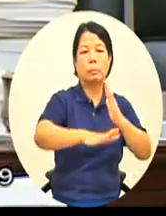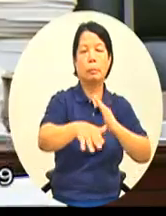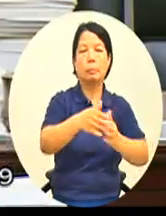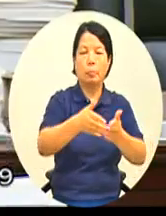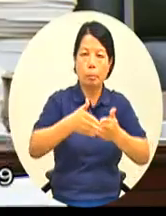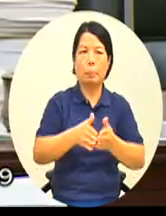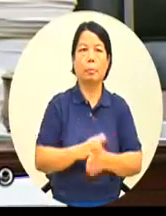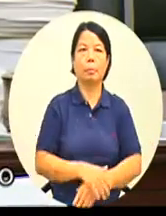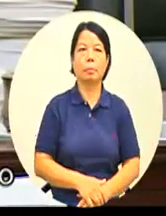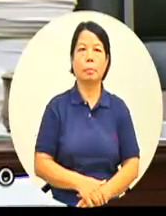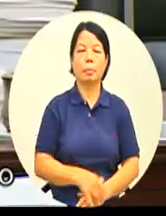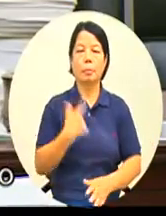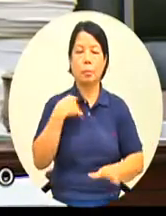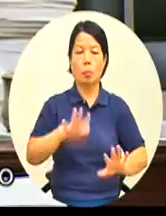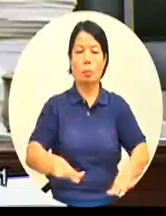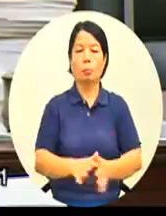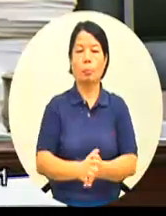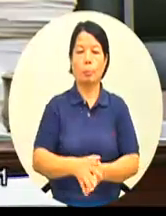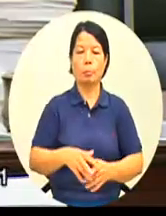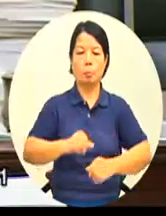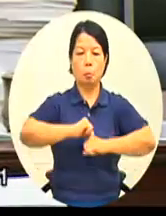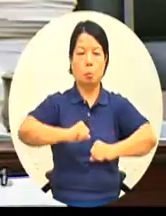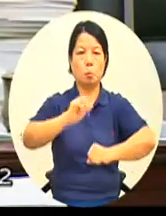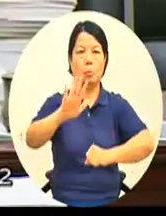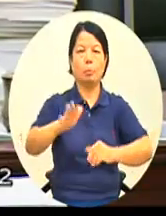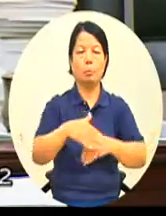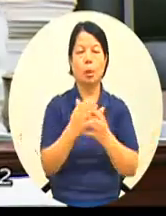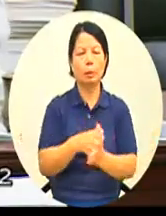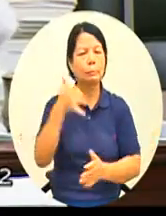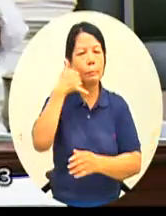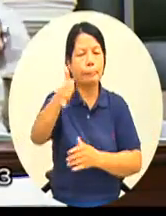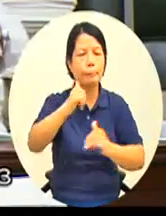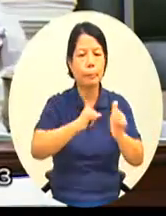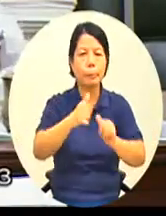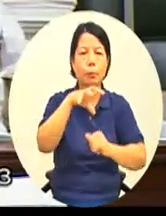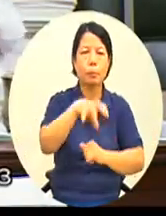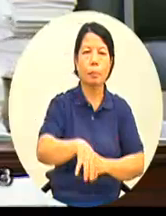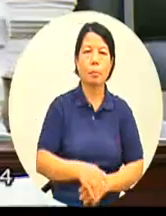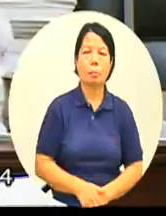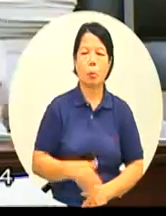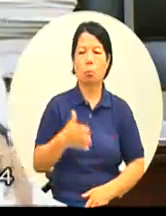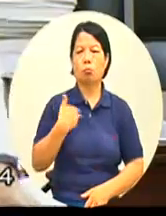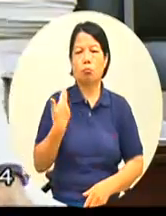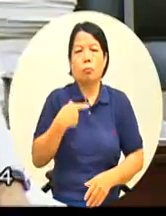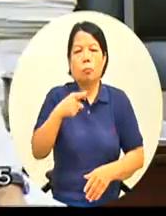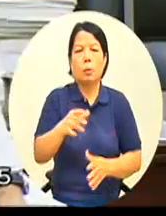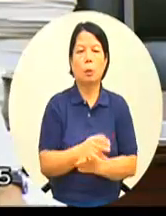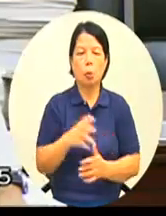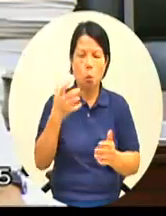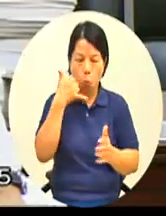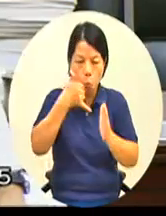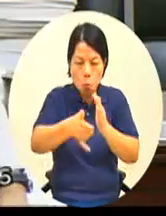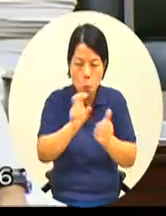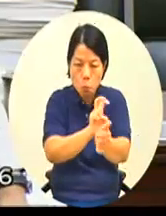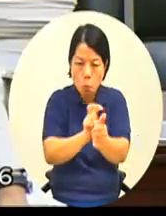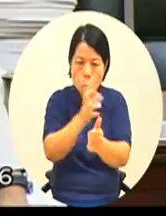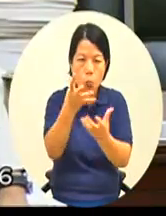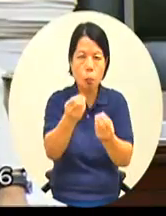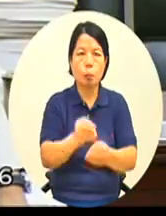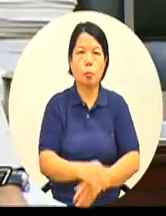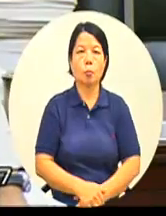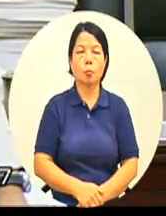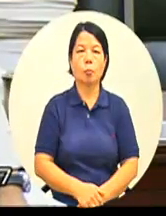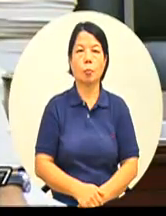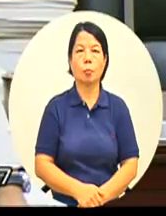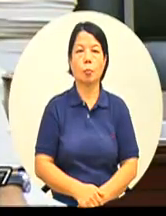可能喝咖喝酒嘛，拍摄靠社会局这但是也不晓得也有这个照护系统。那我发现这个照护